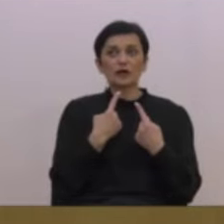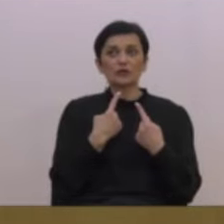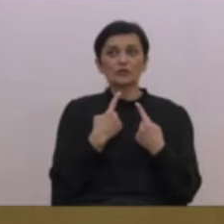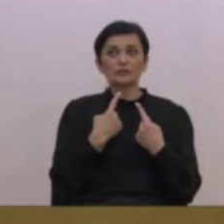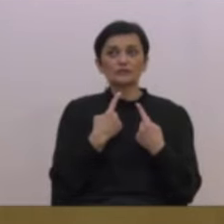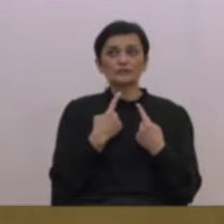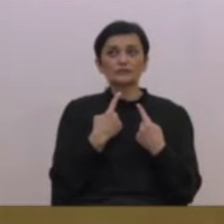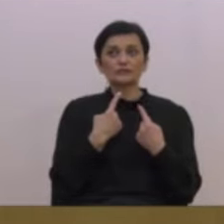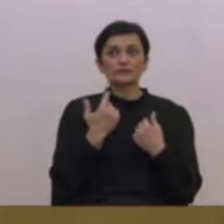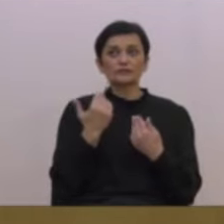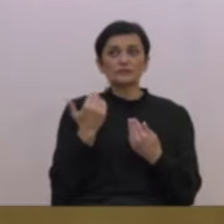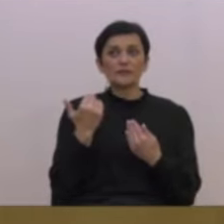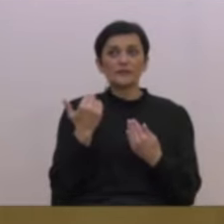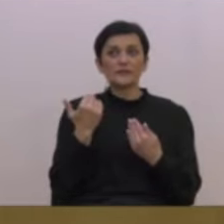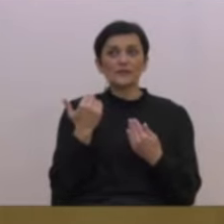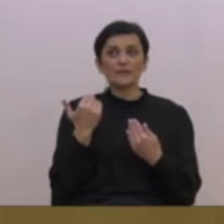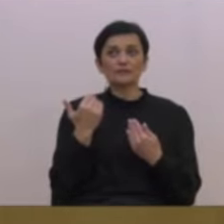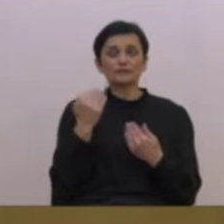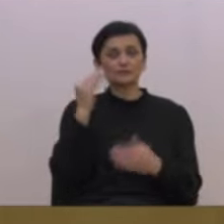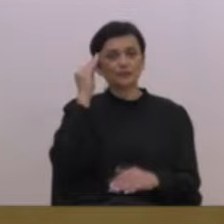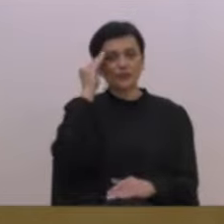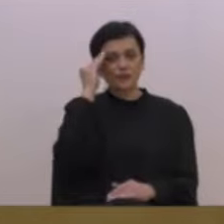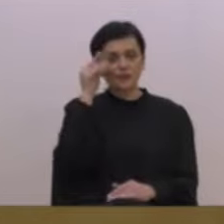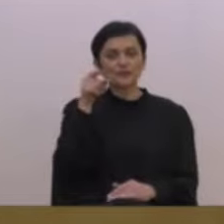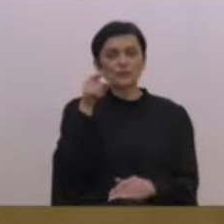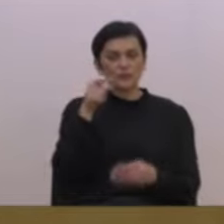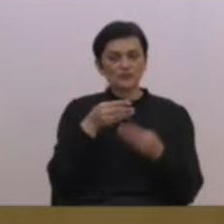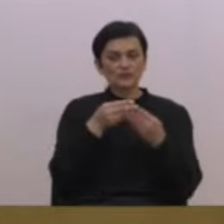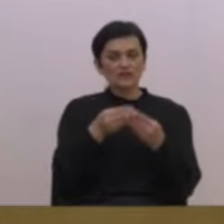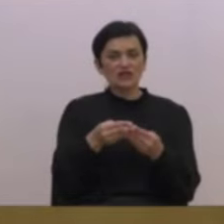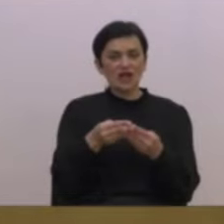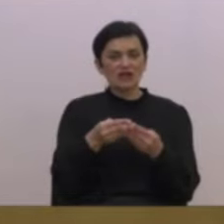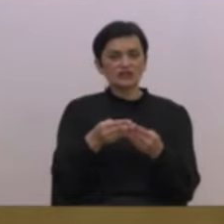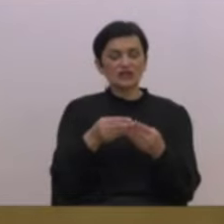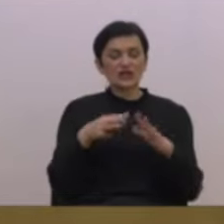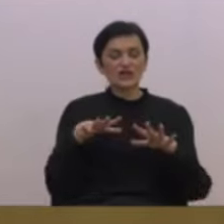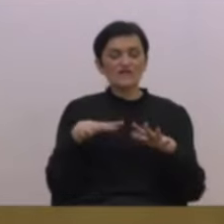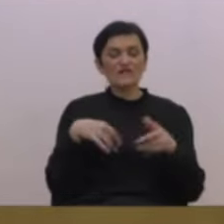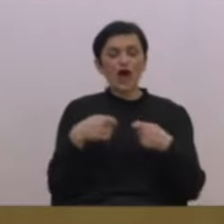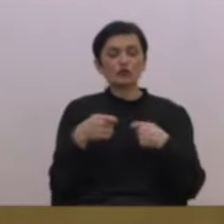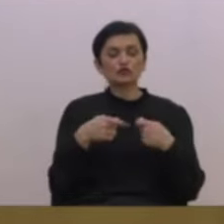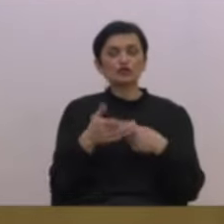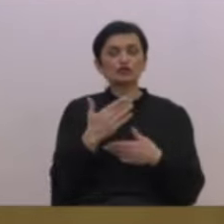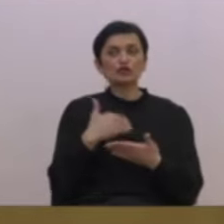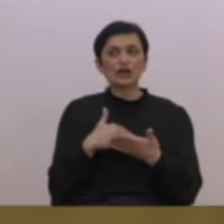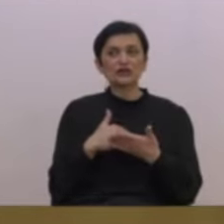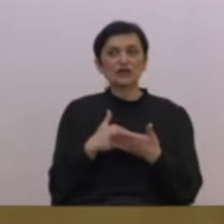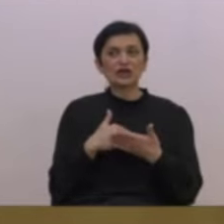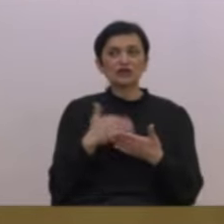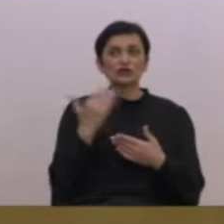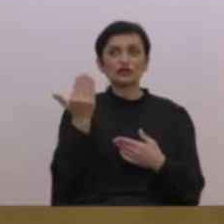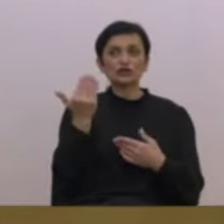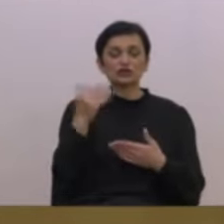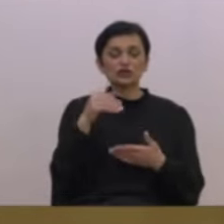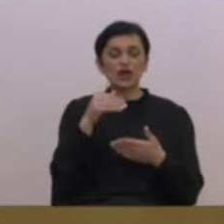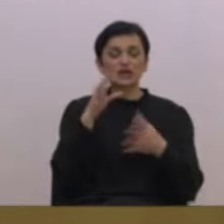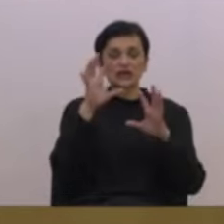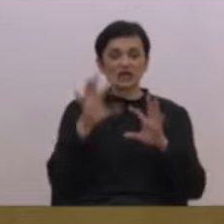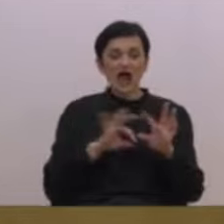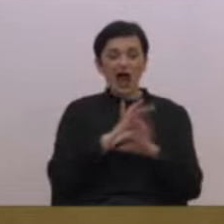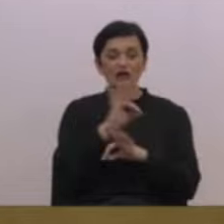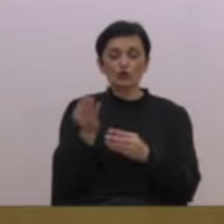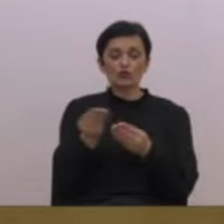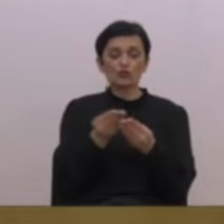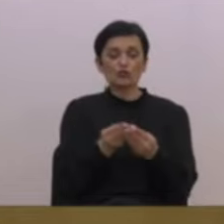შენი აზრები გაიტანე, ვაჭრობის შედეგად. როდესაც ჩვენ წარმოადგენთ კანონ პროექტი შენ